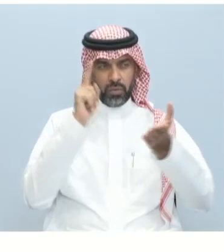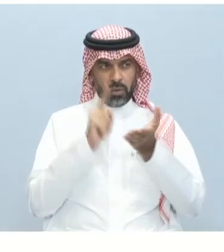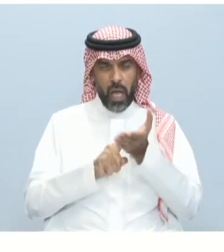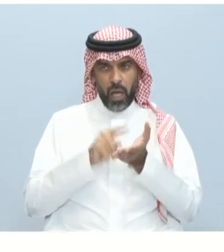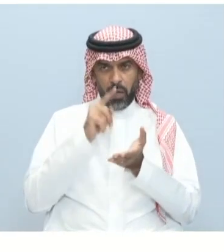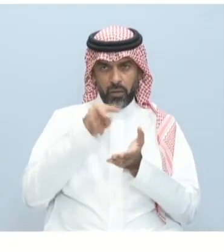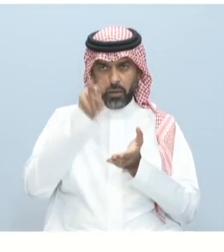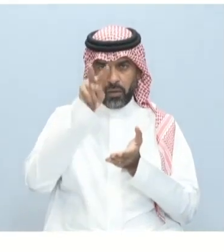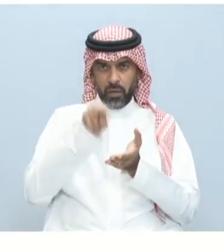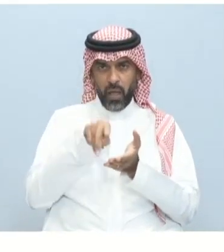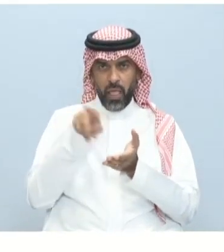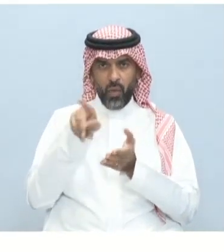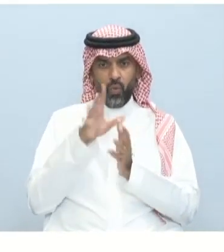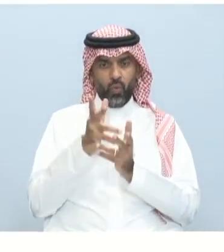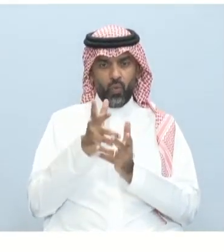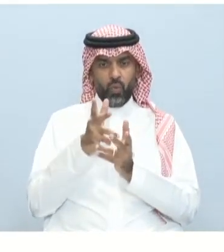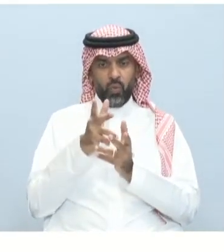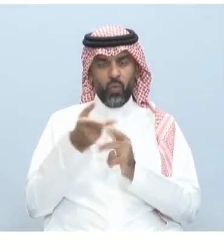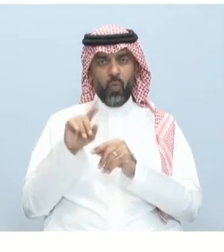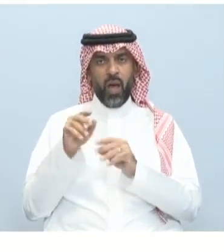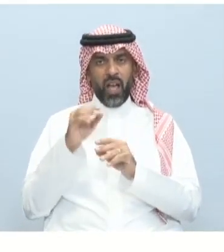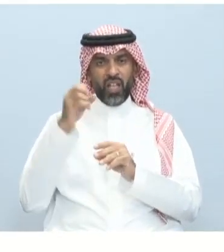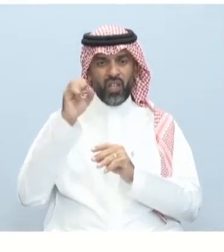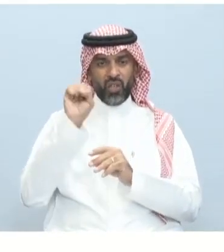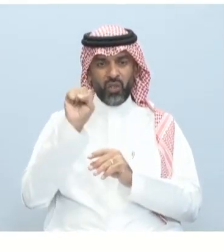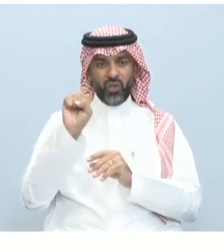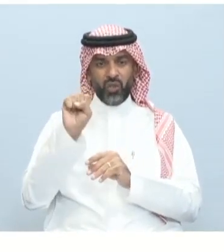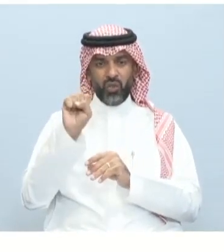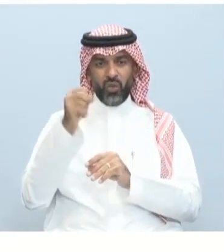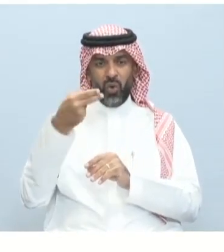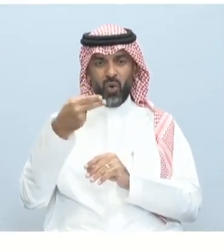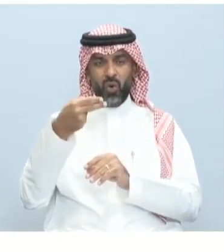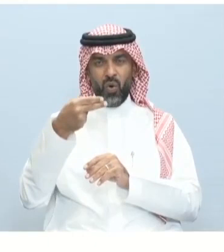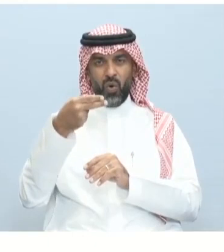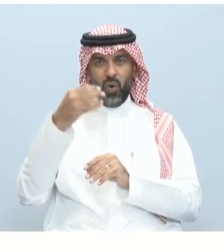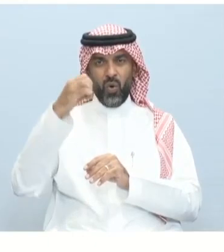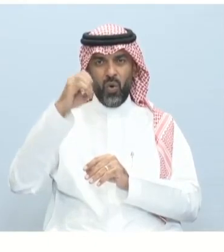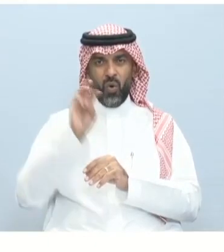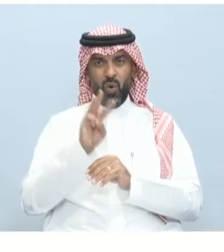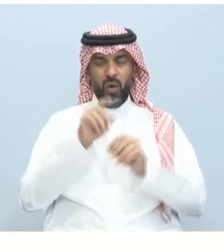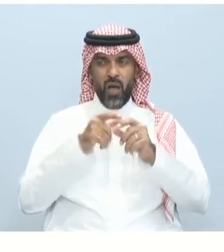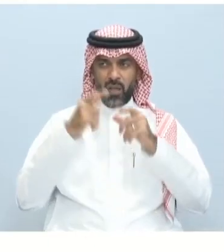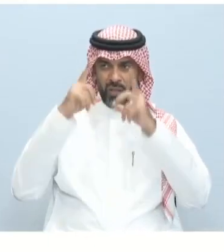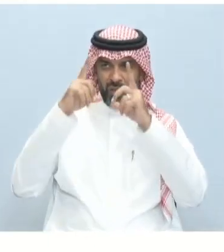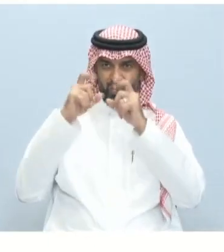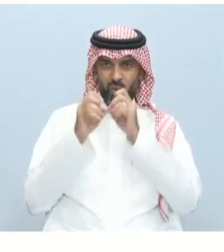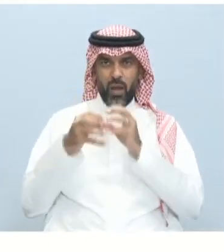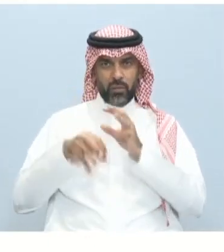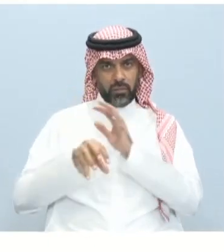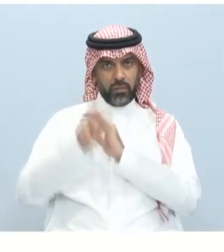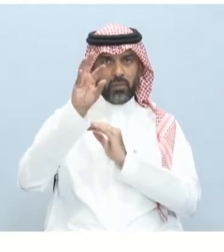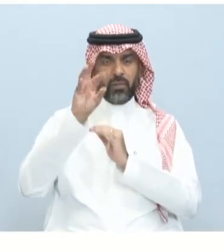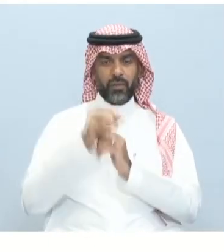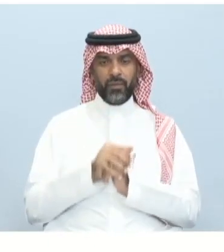مظهر الكائن و show إظهار الكائن و go to front layer النقل